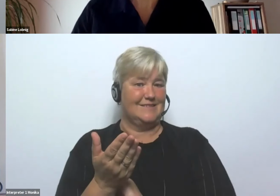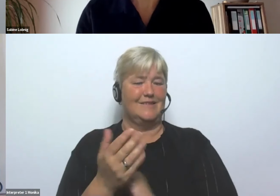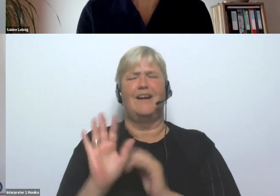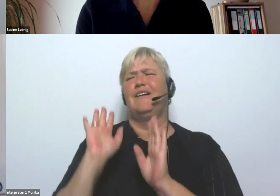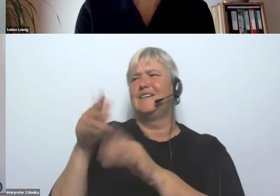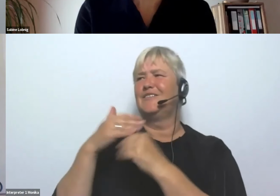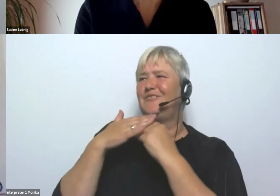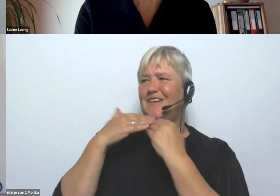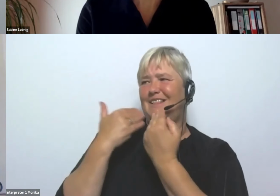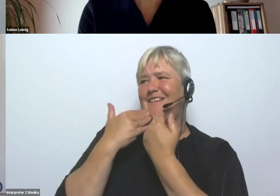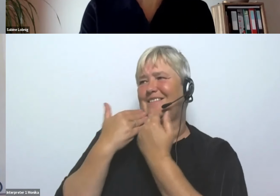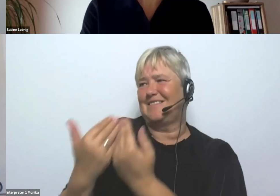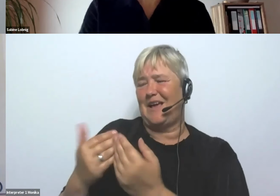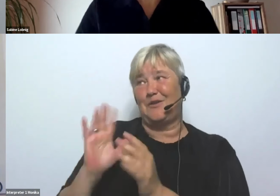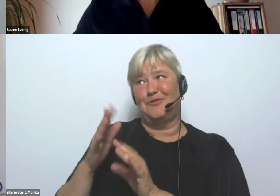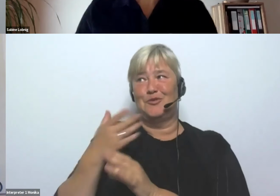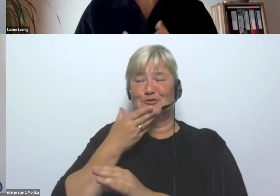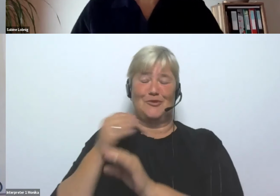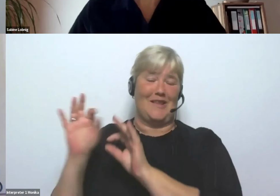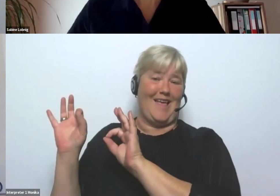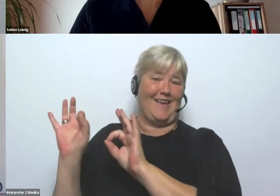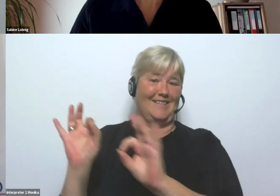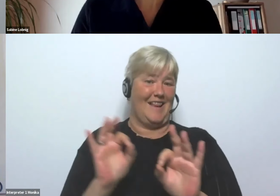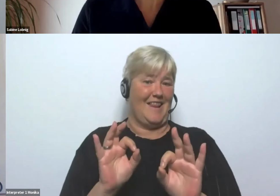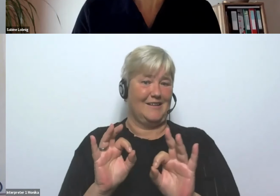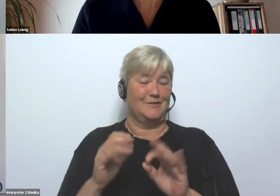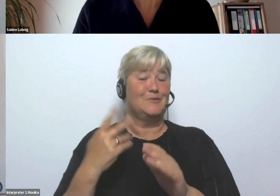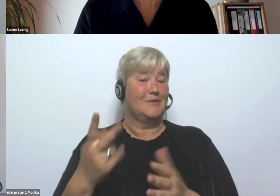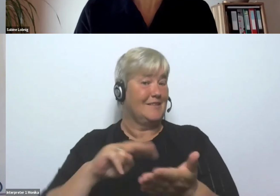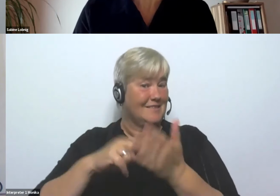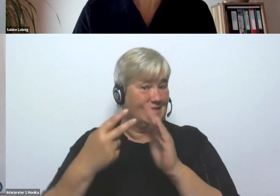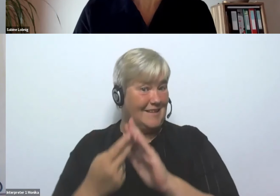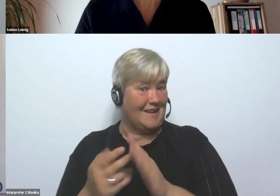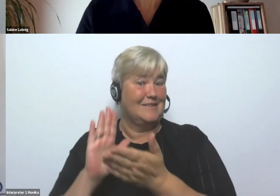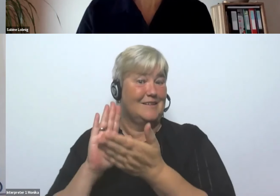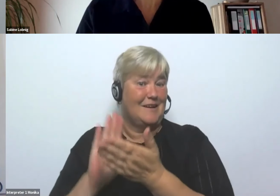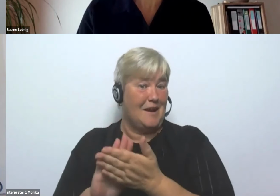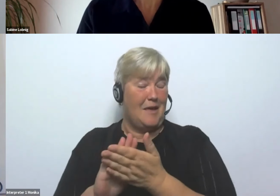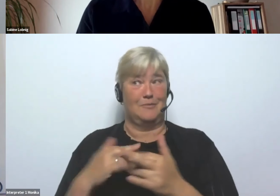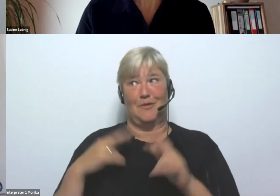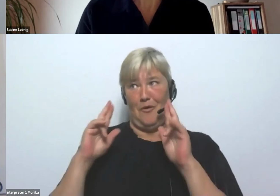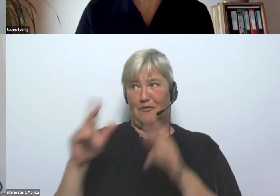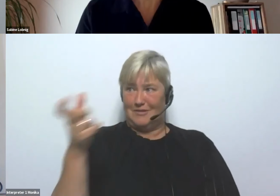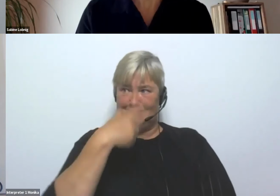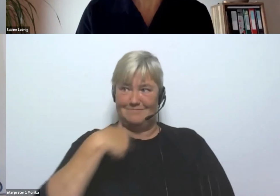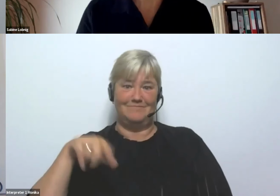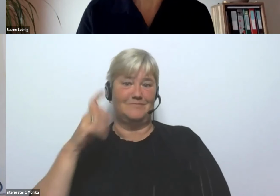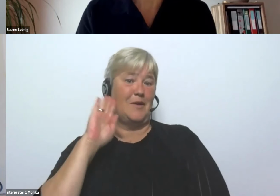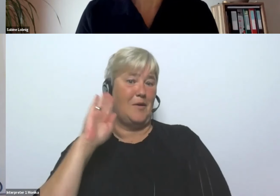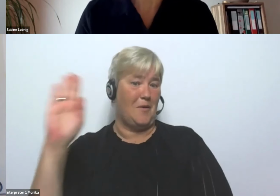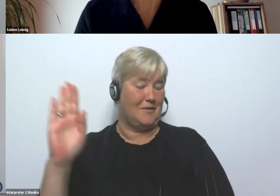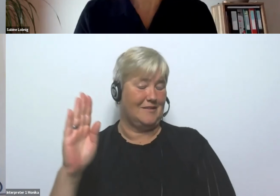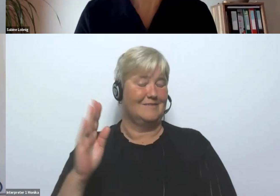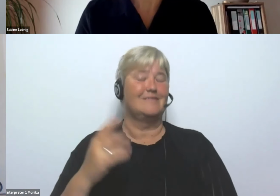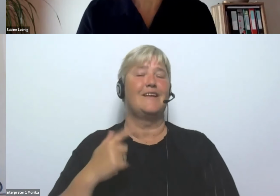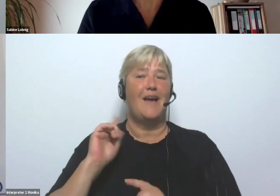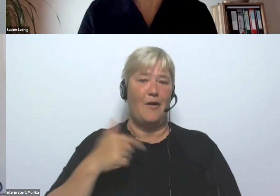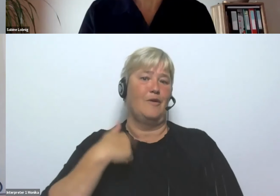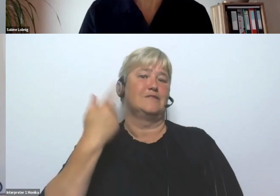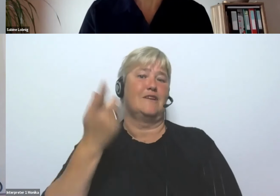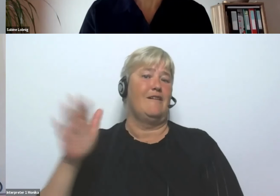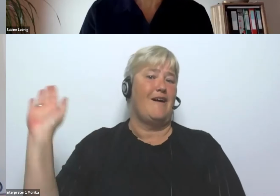vielen Dank, Regine, für die Einleitung. Und soweit funktioniert die Technologie. Ich hoffe, es hört mich jeder. Daher auch ein ganz herzliches Hallo